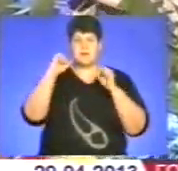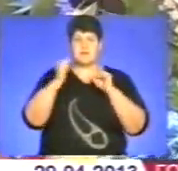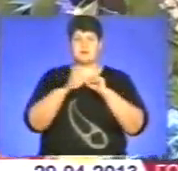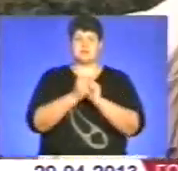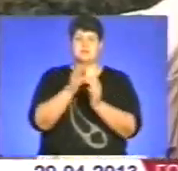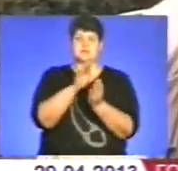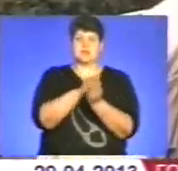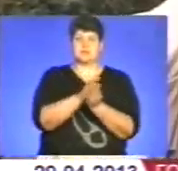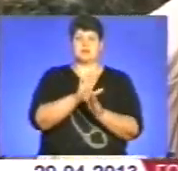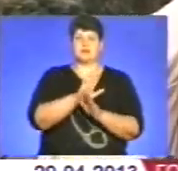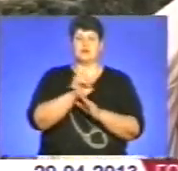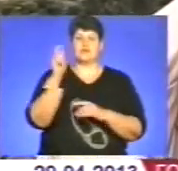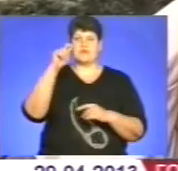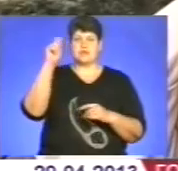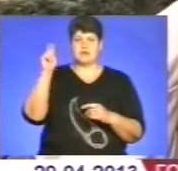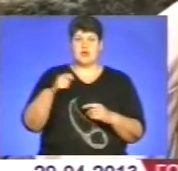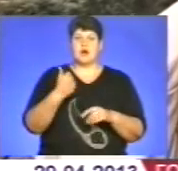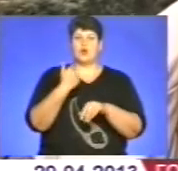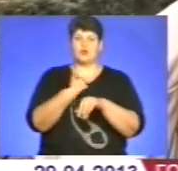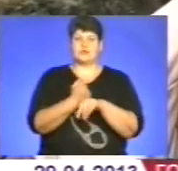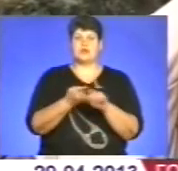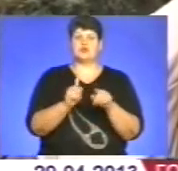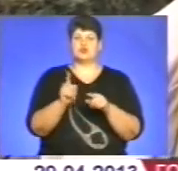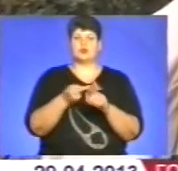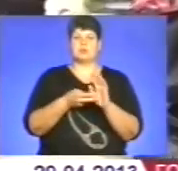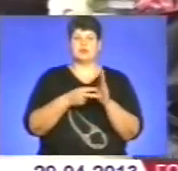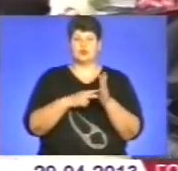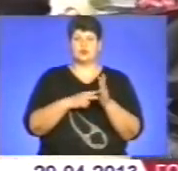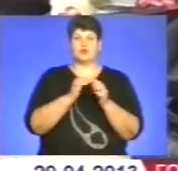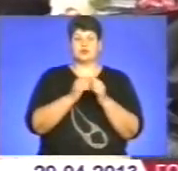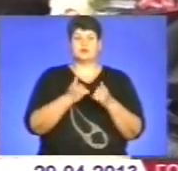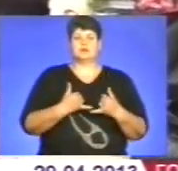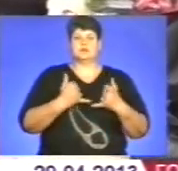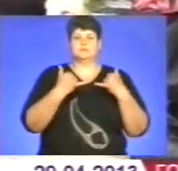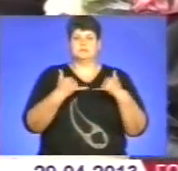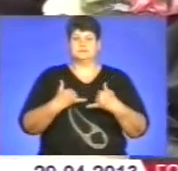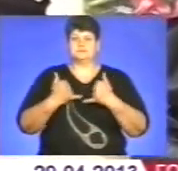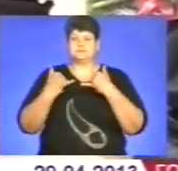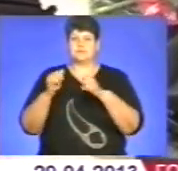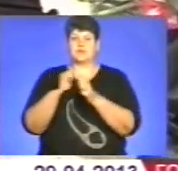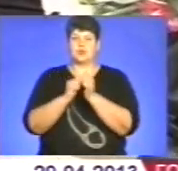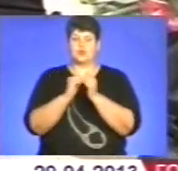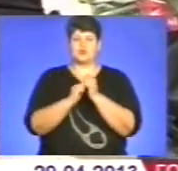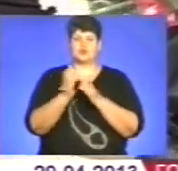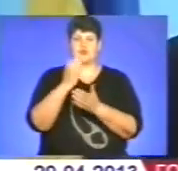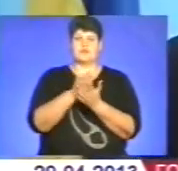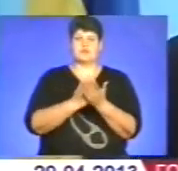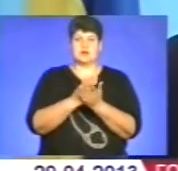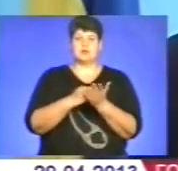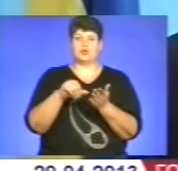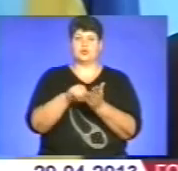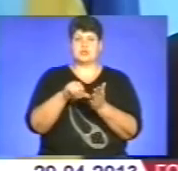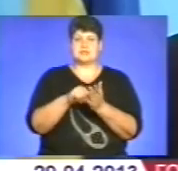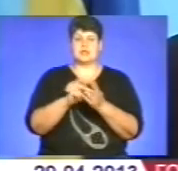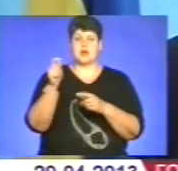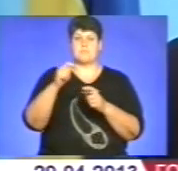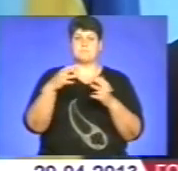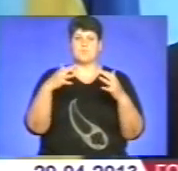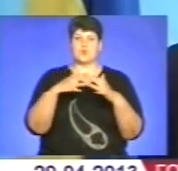війні. Але найголовніше, що планують – приділити увагу кожному ветерану та учаснику бойових дій. Ми сьогодні якраз